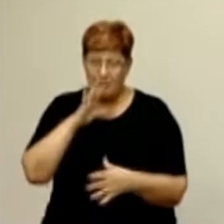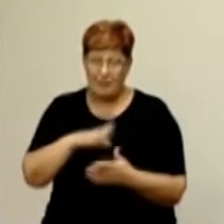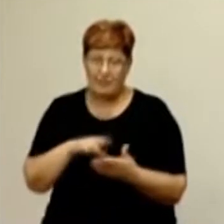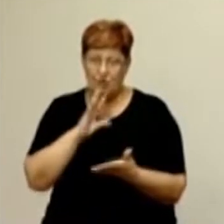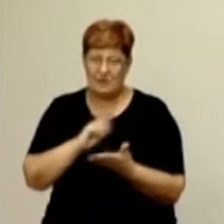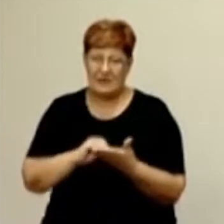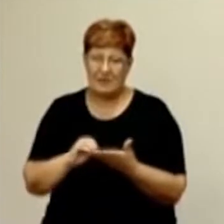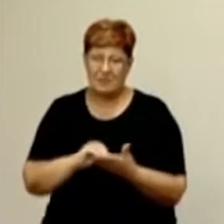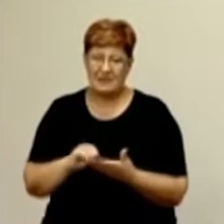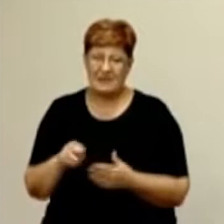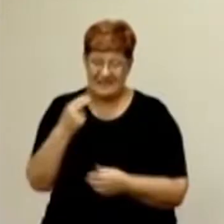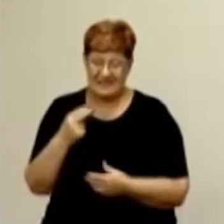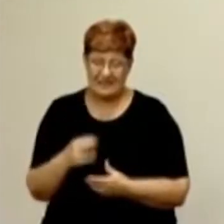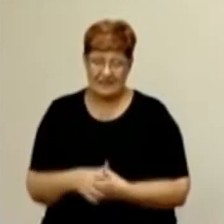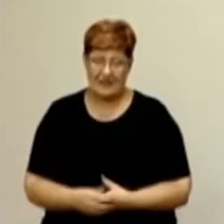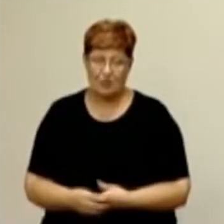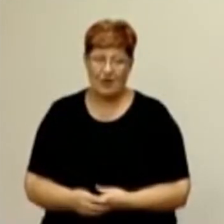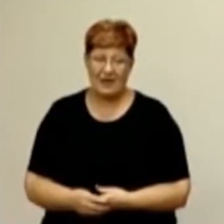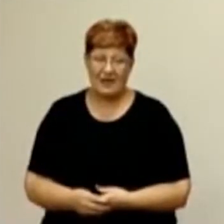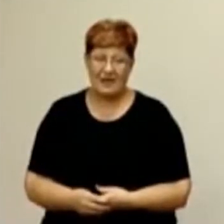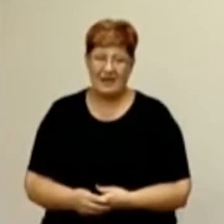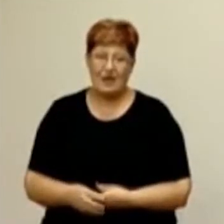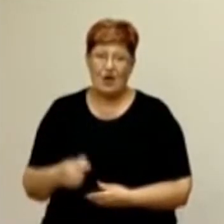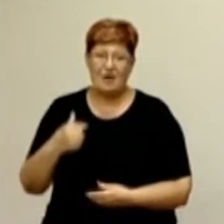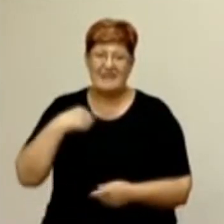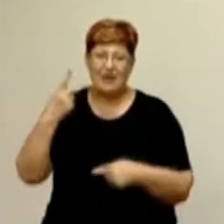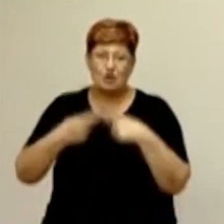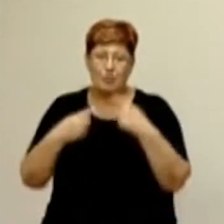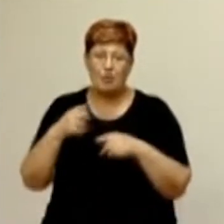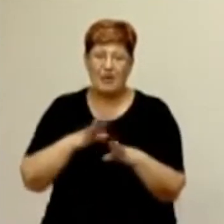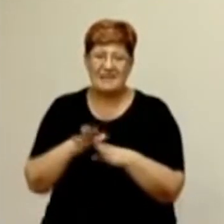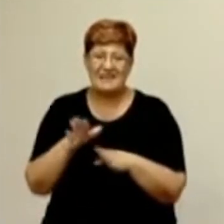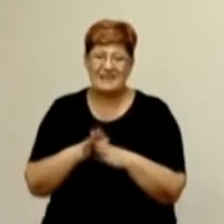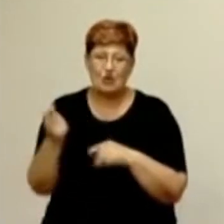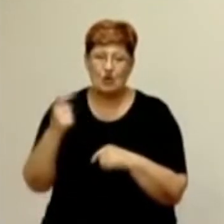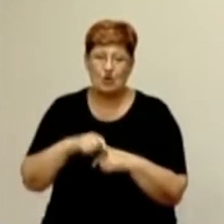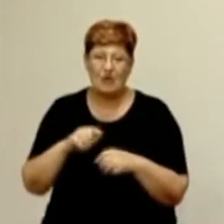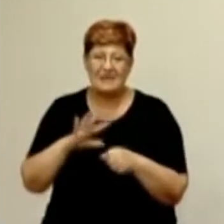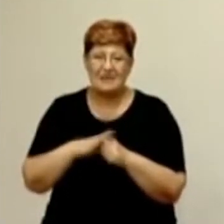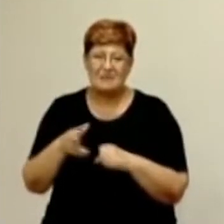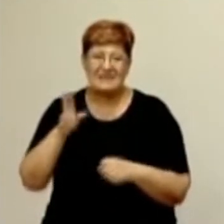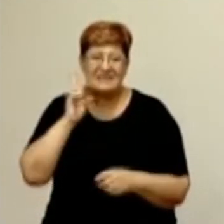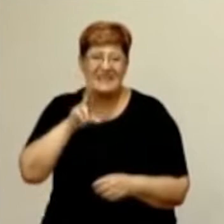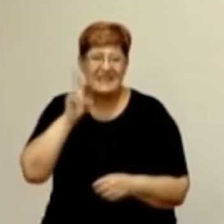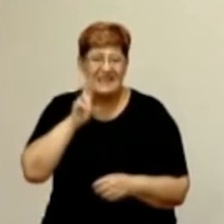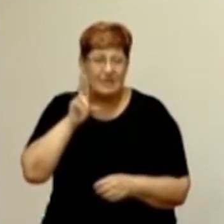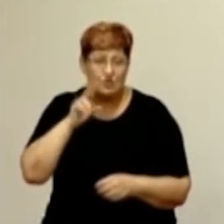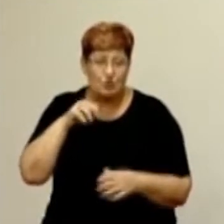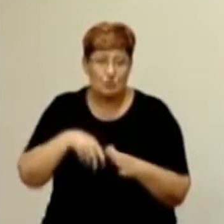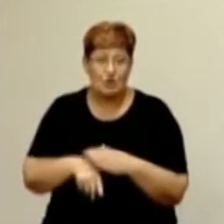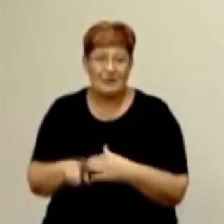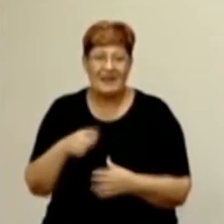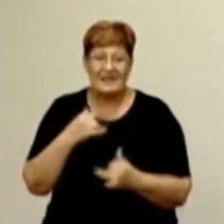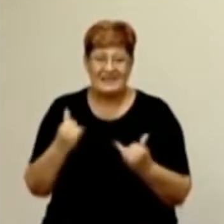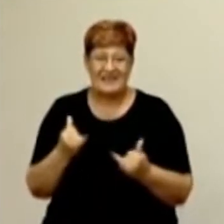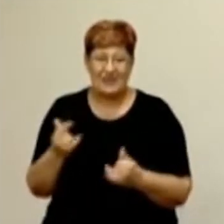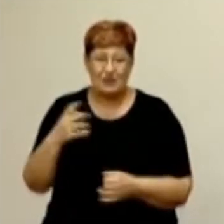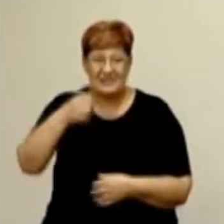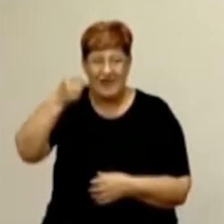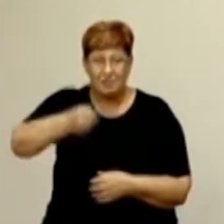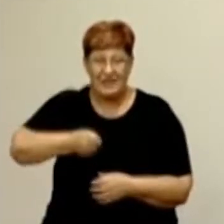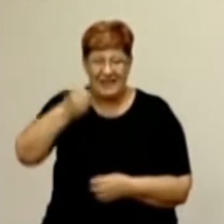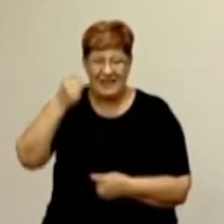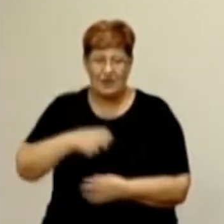ode ono što ne valja. U našem političkom sistemu došlo je do začepljenja kanalizacije. Zbog toga sam vam danas doneo